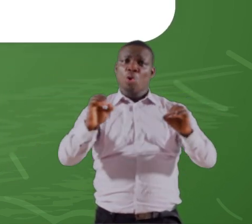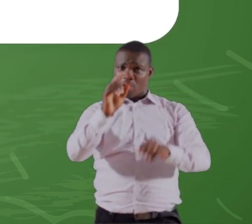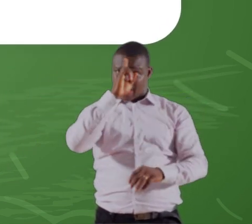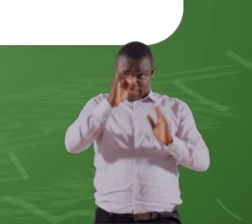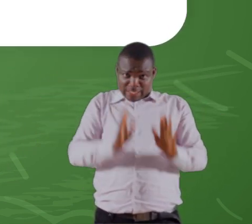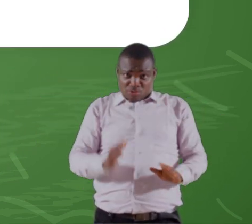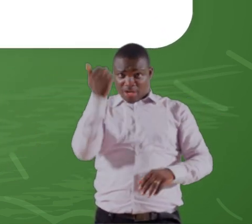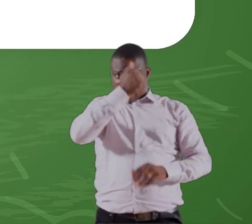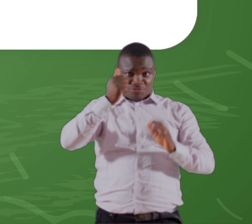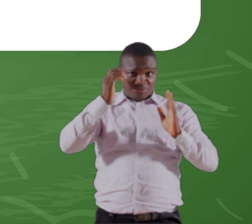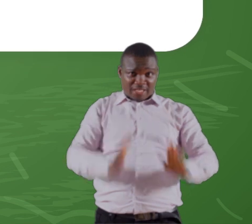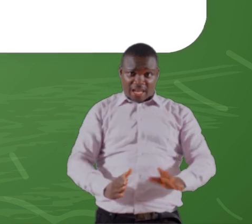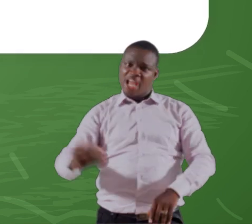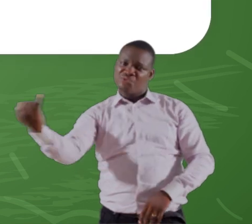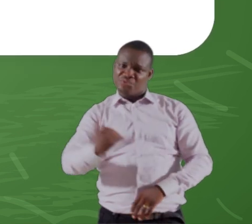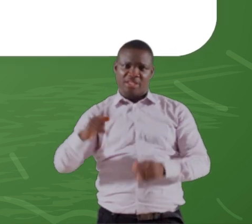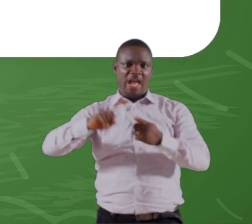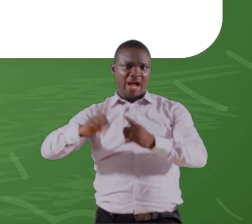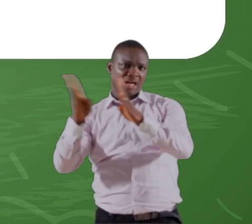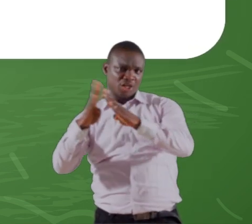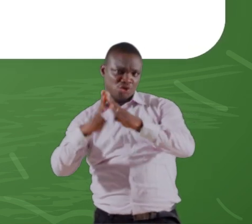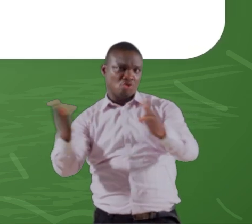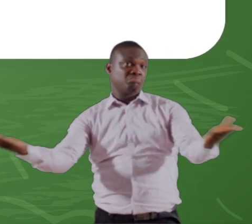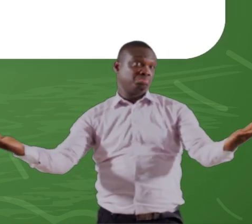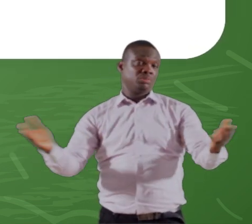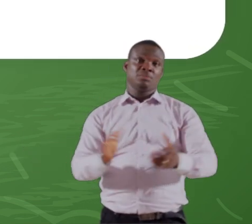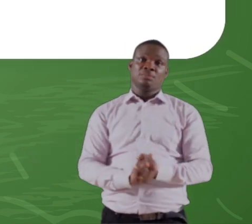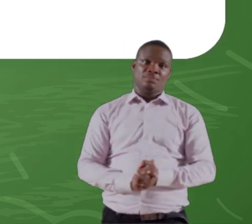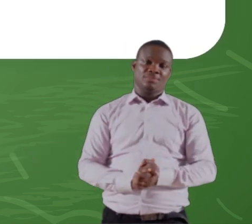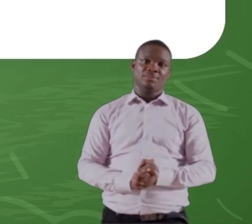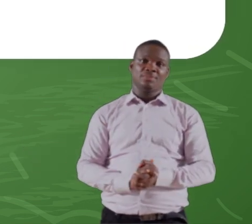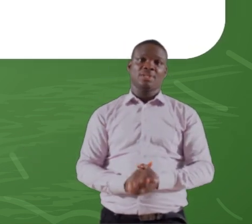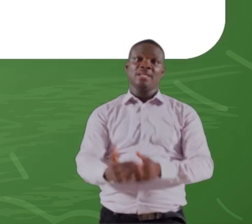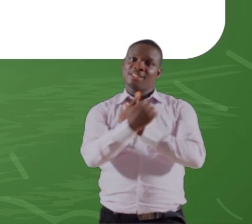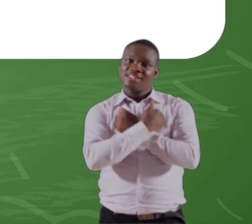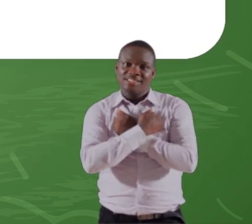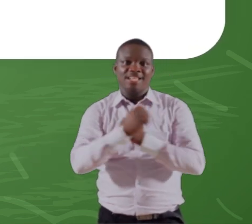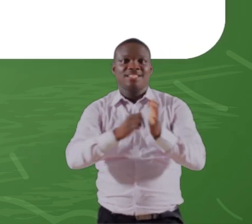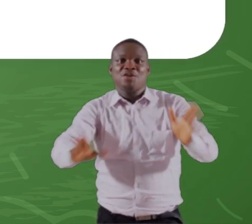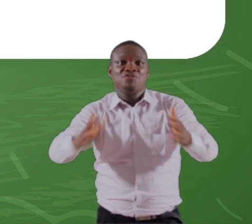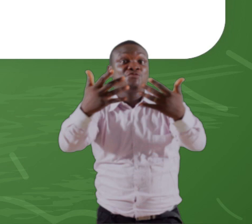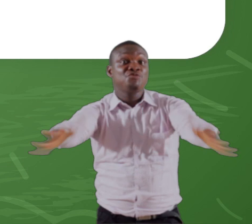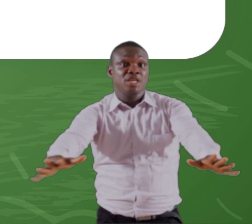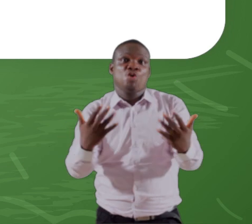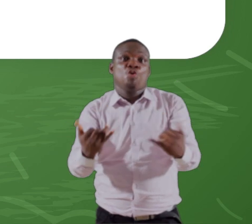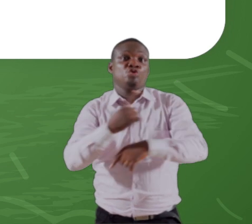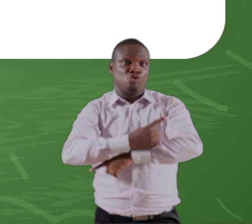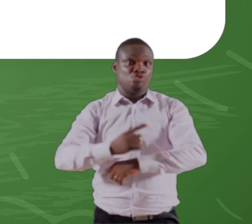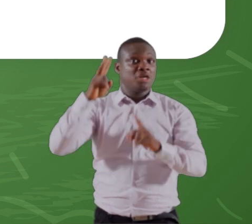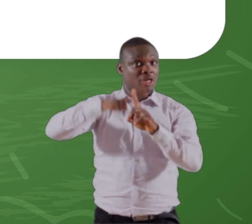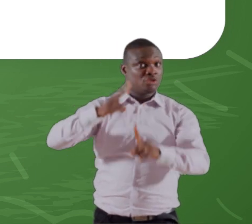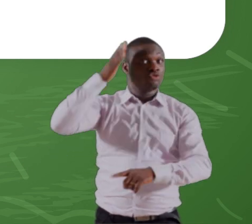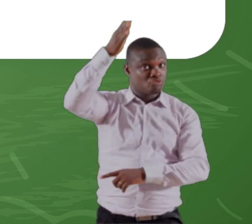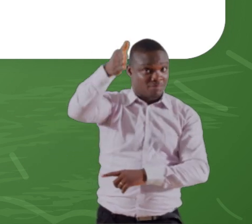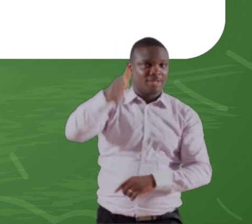élite africaine de cette époque n'est invitée à cette conférence. Chers élèves, c'est fini pour aujourd'hui. Rendez-vous pour la